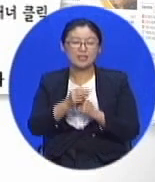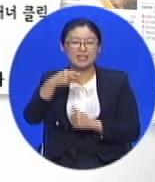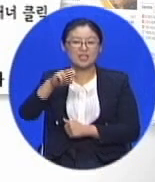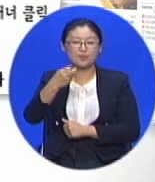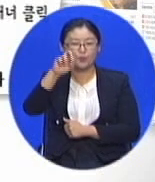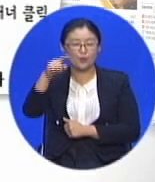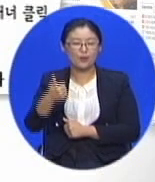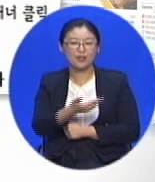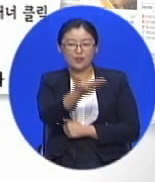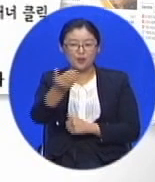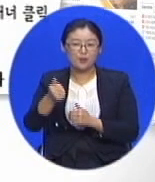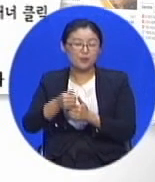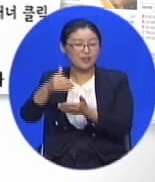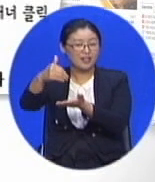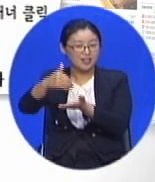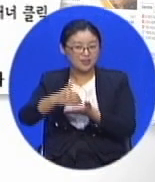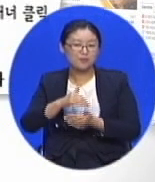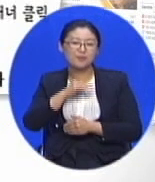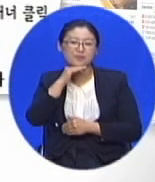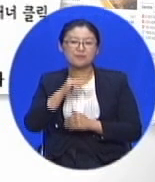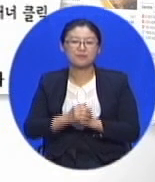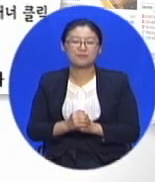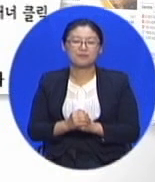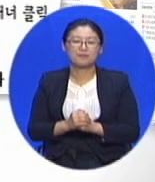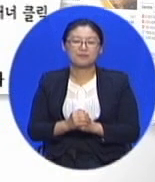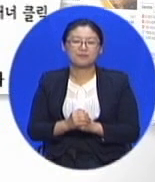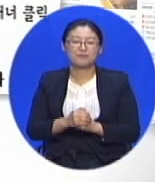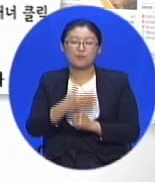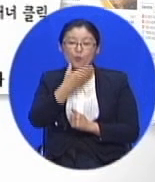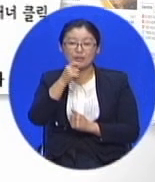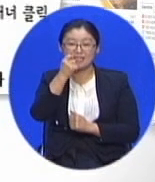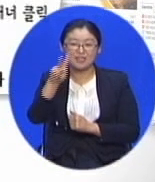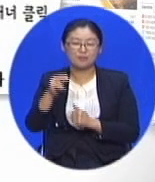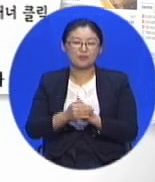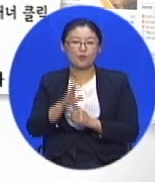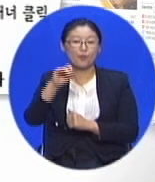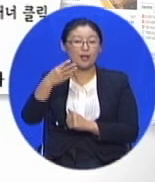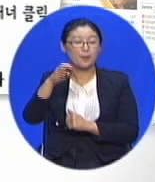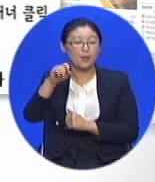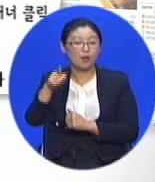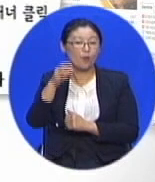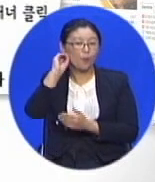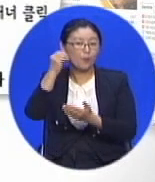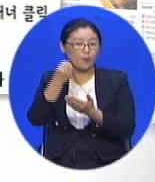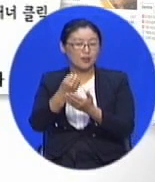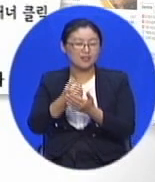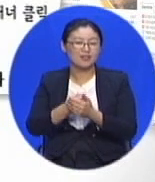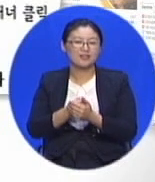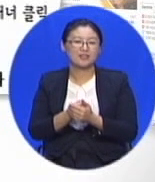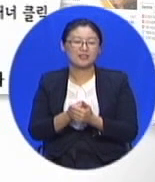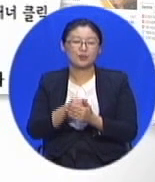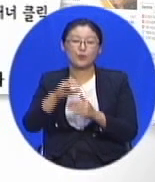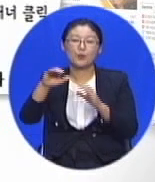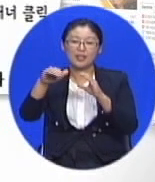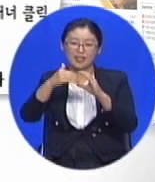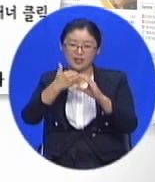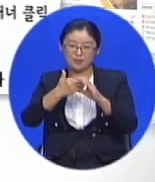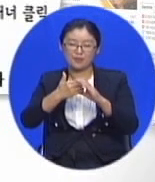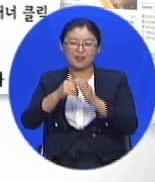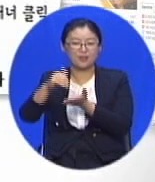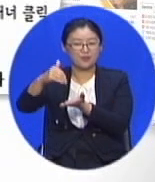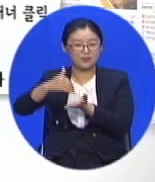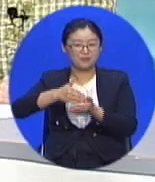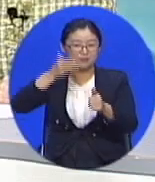복지신문고에서는 시청자 여러분의 제보를 기다리고 있습니다. 복지TV나 웰페어뉴스 홈페이지 또는 이메일로 많은